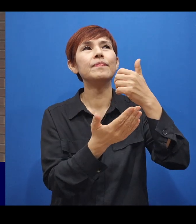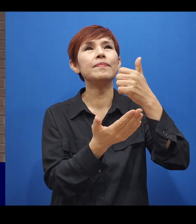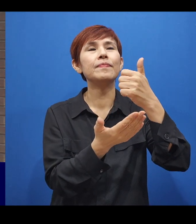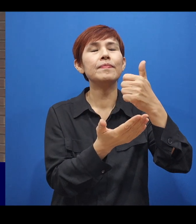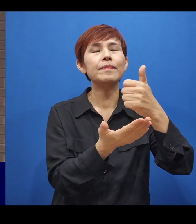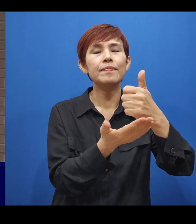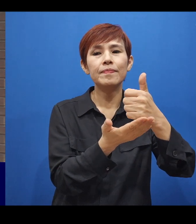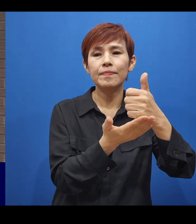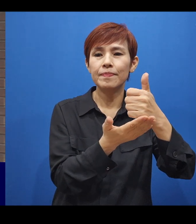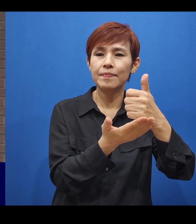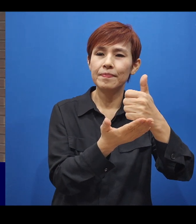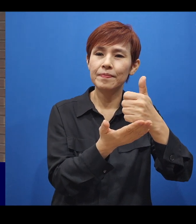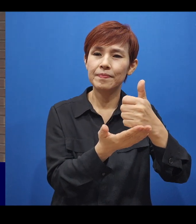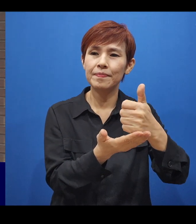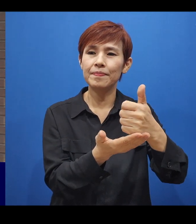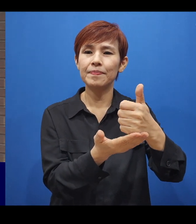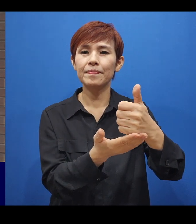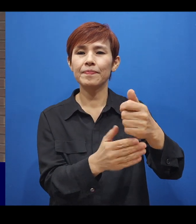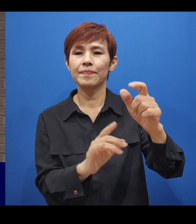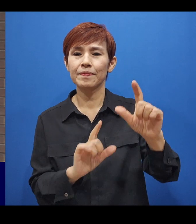하나님,